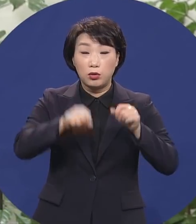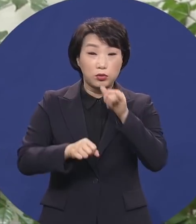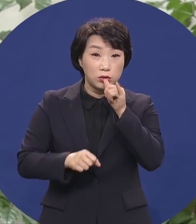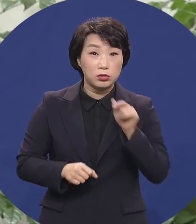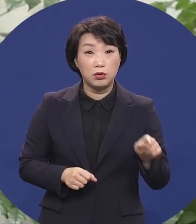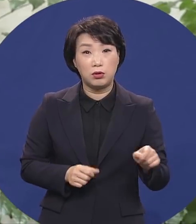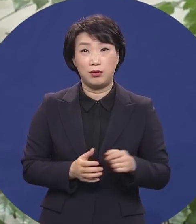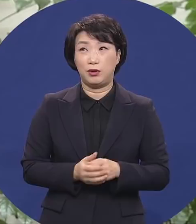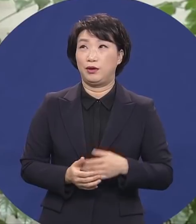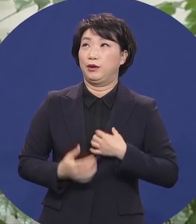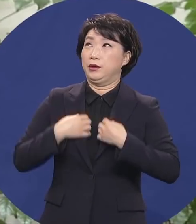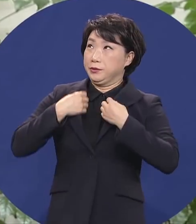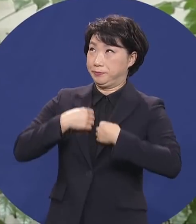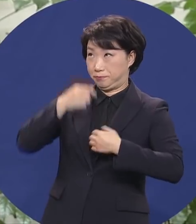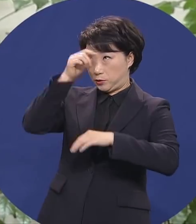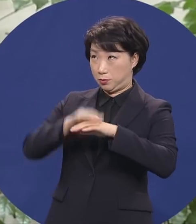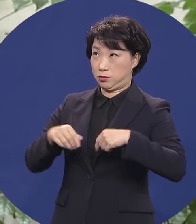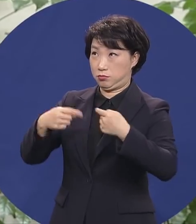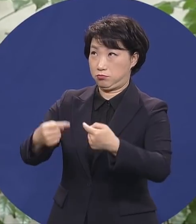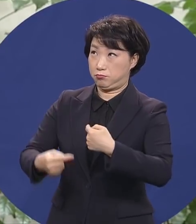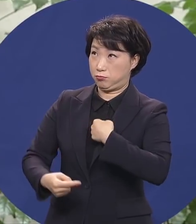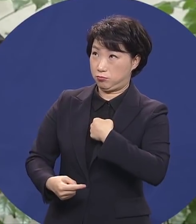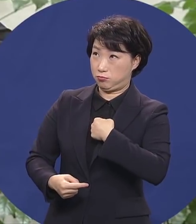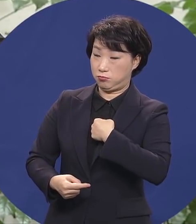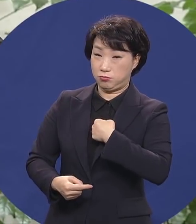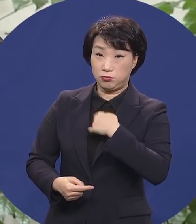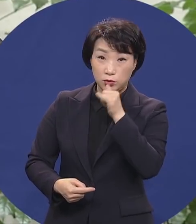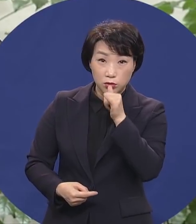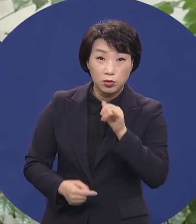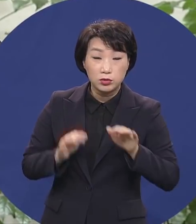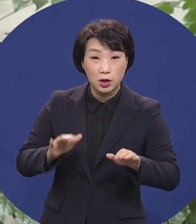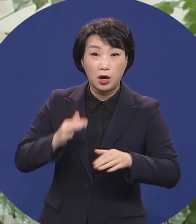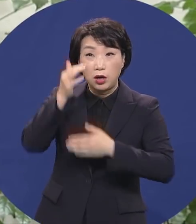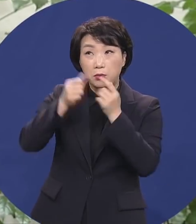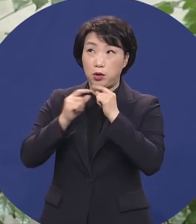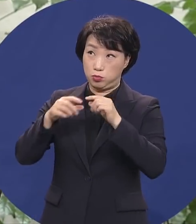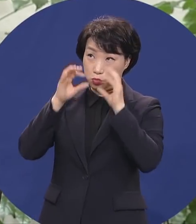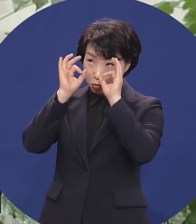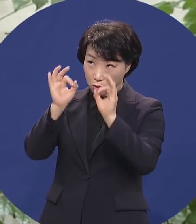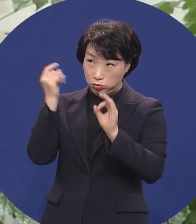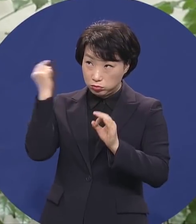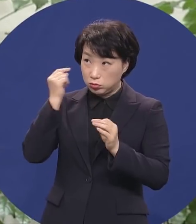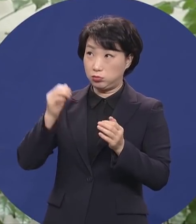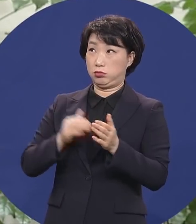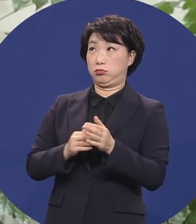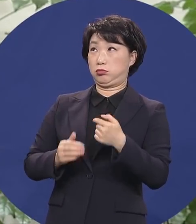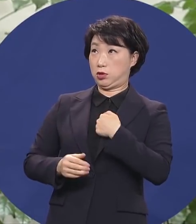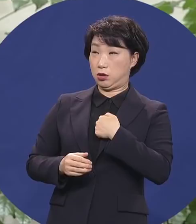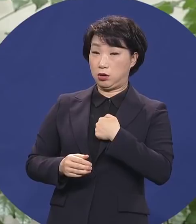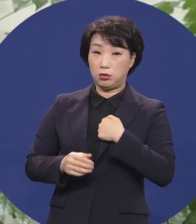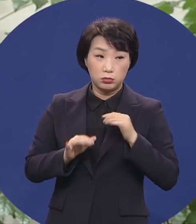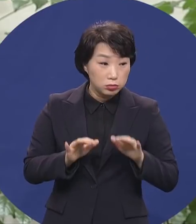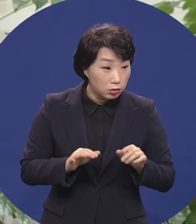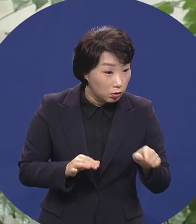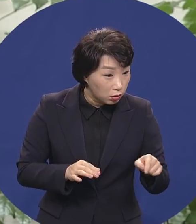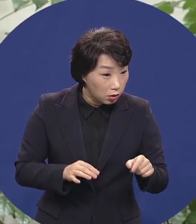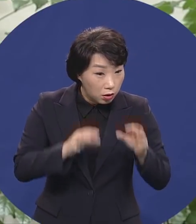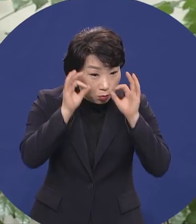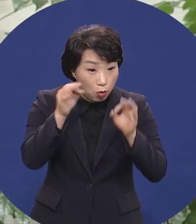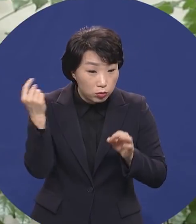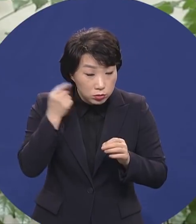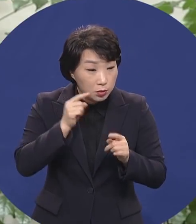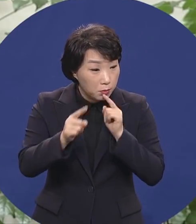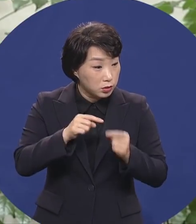자행자제하면서 나는 예배 드렸잖아. 예, 말씀 들었잖아. 근데 들은 말씀은